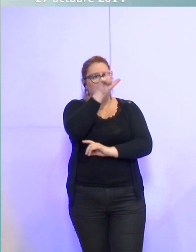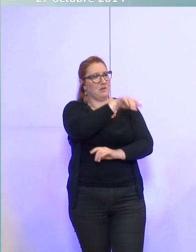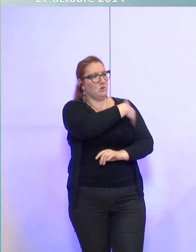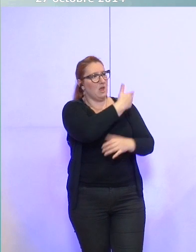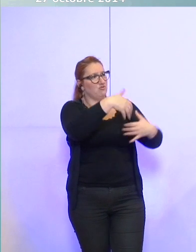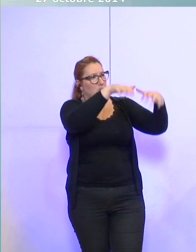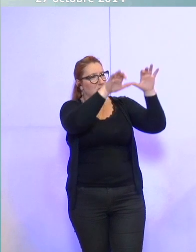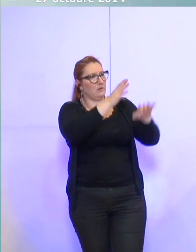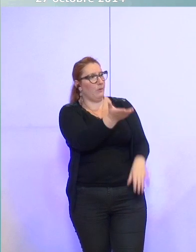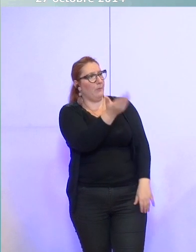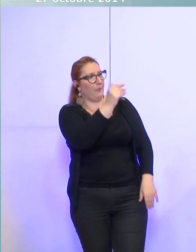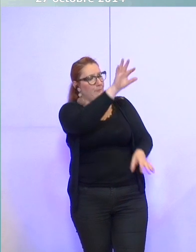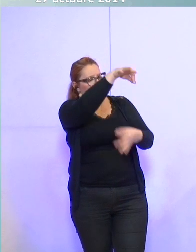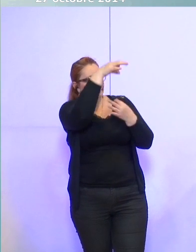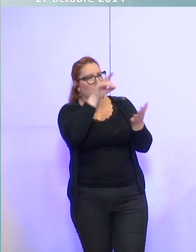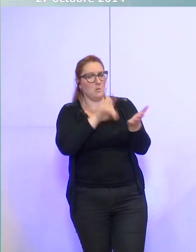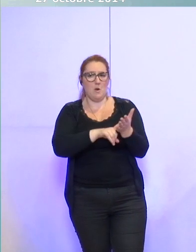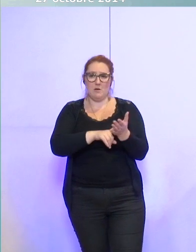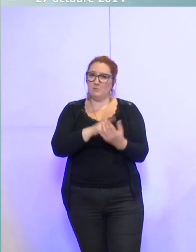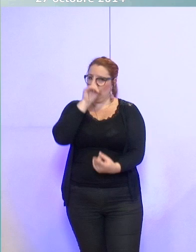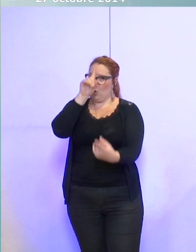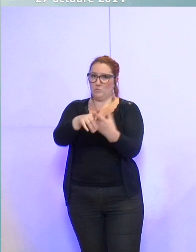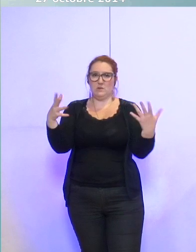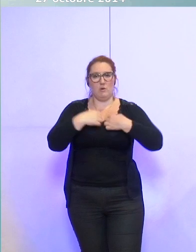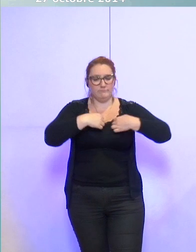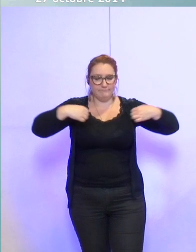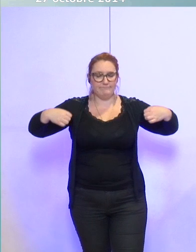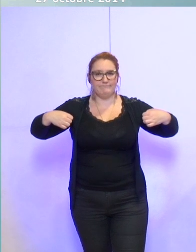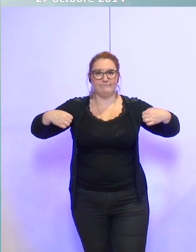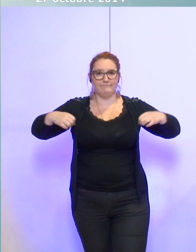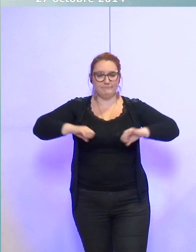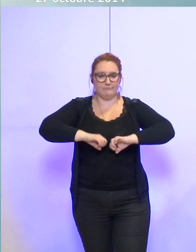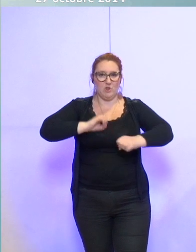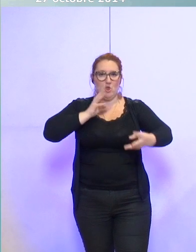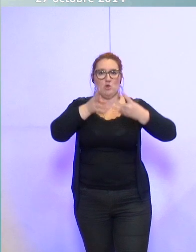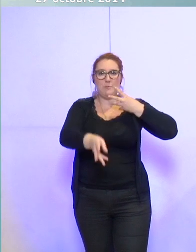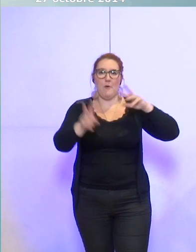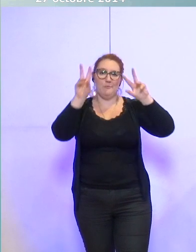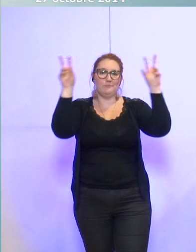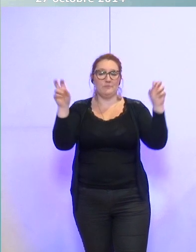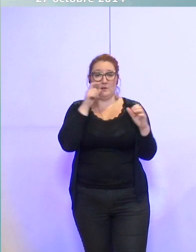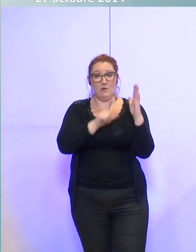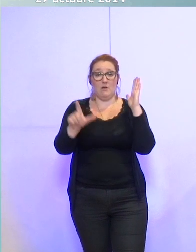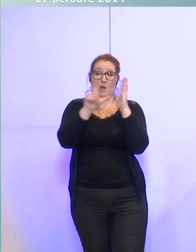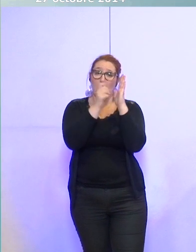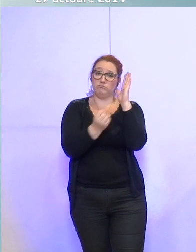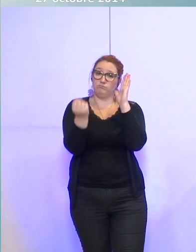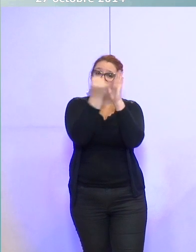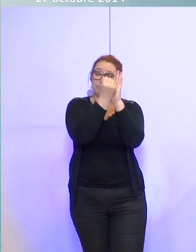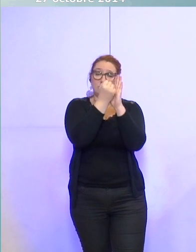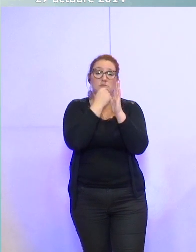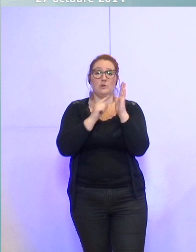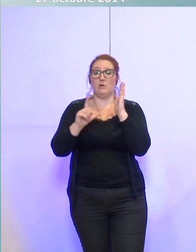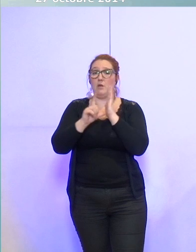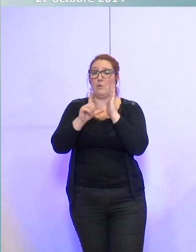administration. Elle se base donc sur une logique de transparence, et elle a d'ailleurs été traduite dans la loi, aussi bien le droit français, avec la